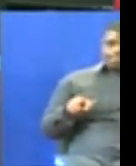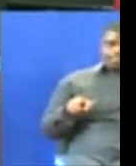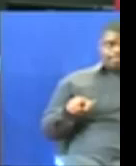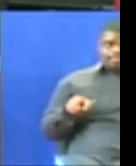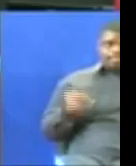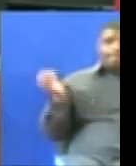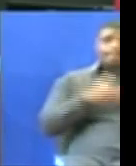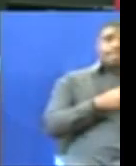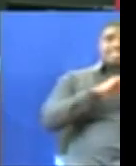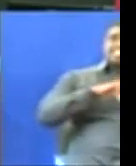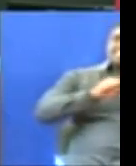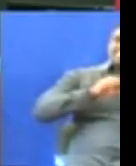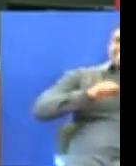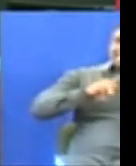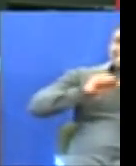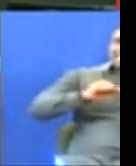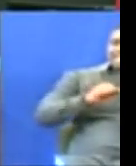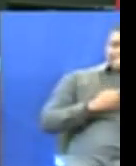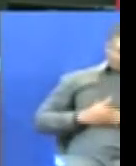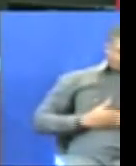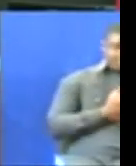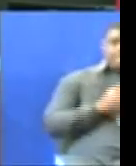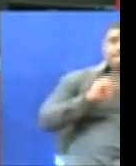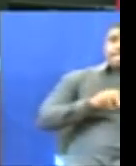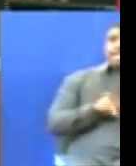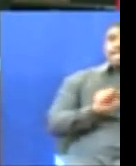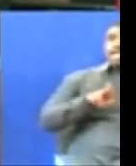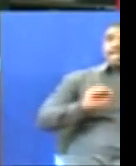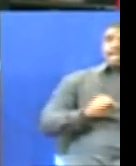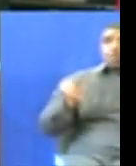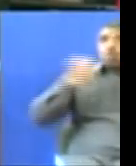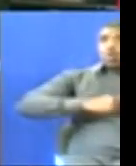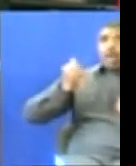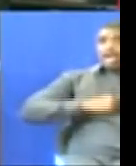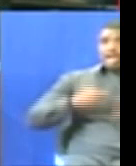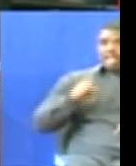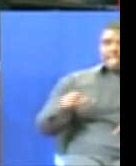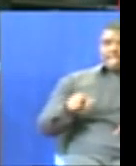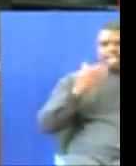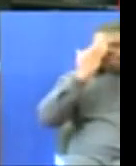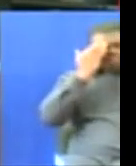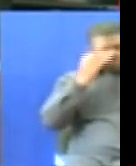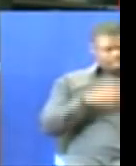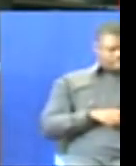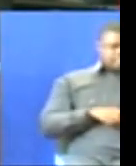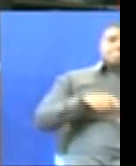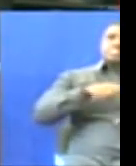kwenda Isaka, kupita Ngara mpaka Rusumo kwenda Rwanda, inajulikana kama Central Corridor.